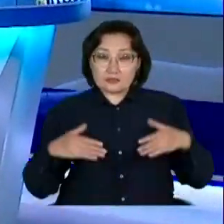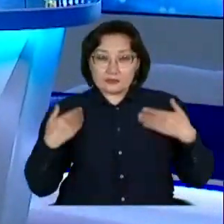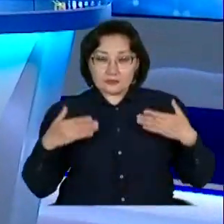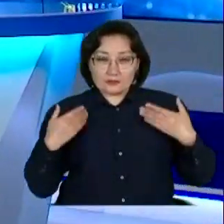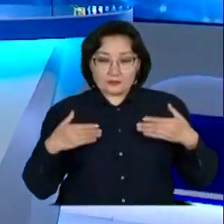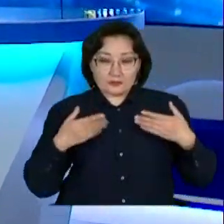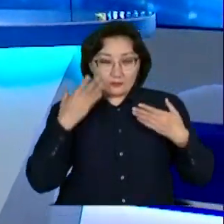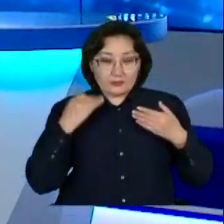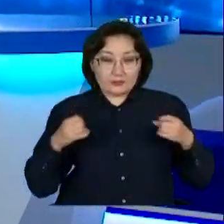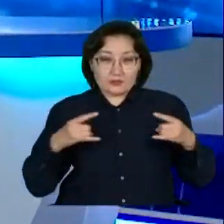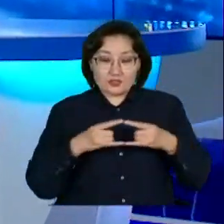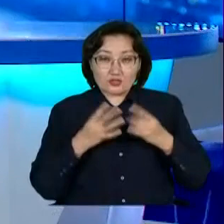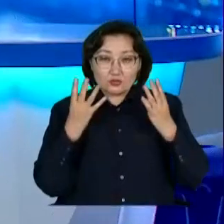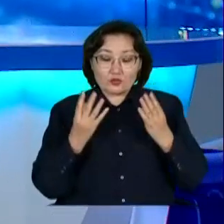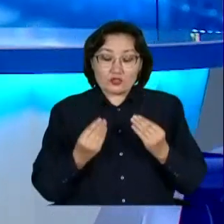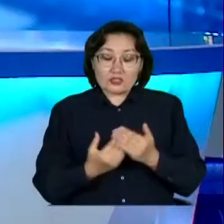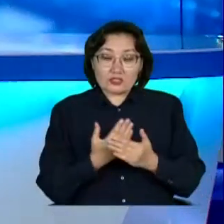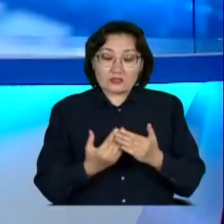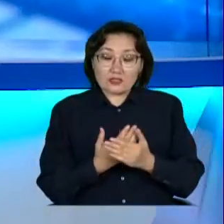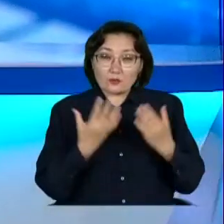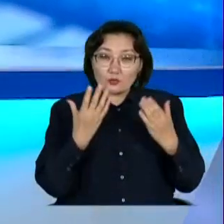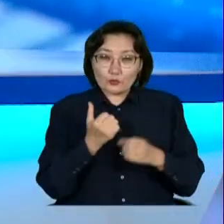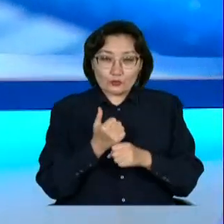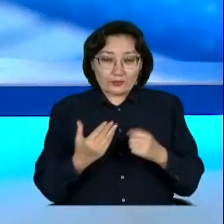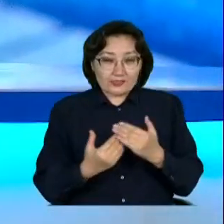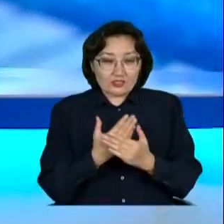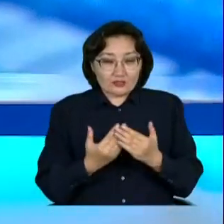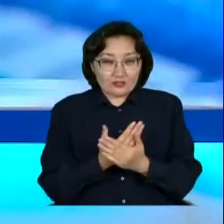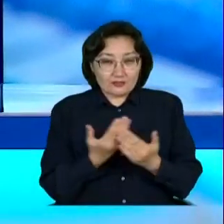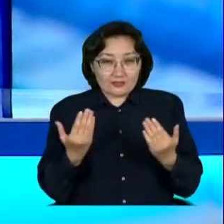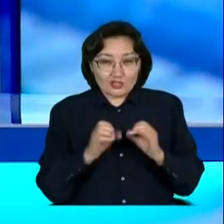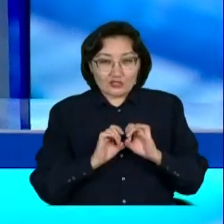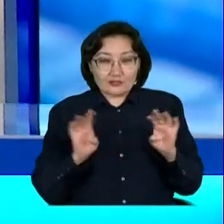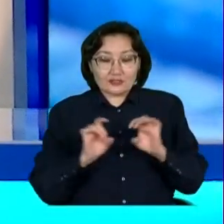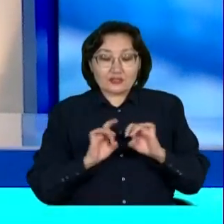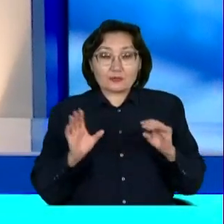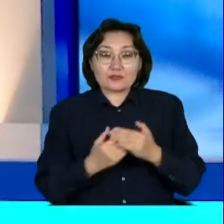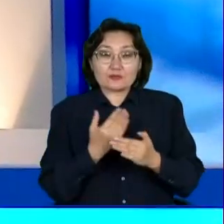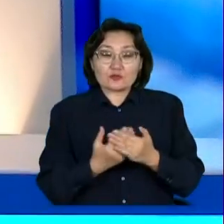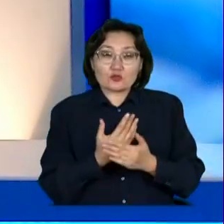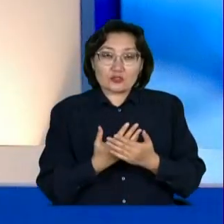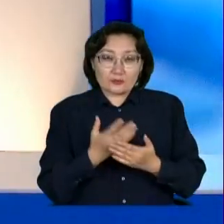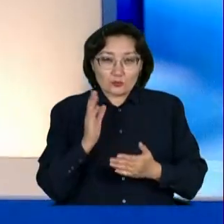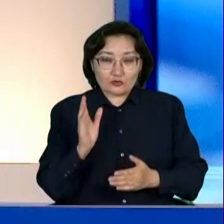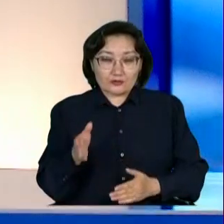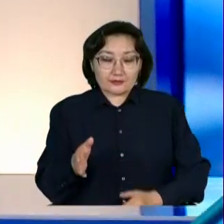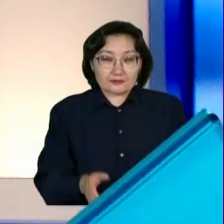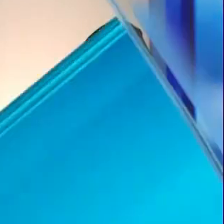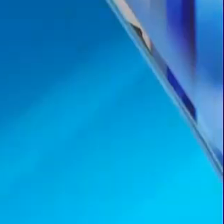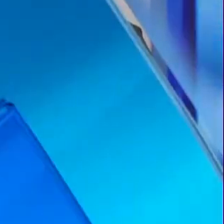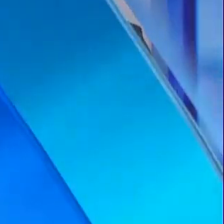Армысыздар, тікелей эфирде күндізгі жаңалықтар студияда мен аяулым көлжігіт және әріптесім Бұл-бұл қалнар қызы. Қазір көретіндеріңіз.